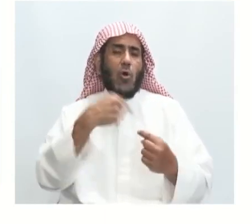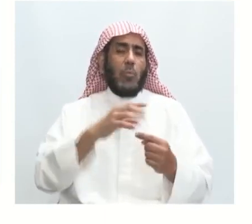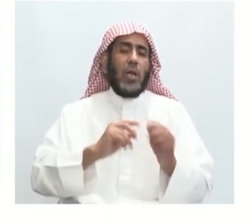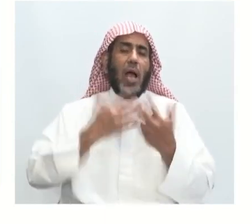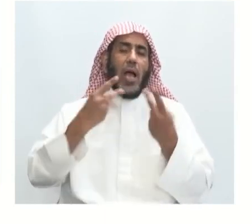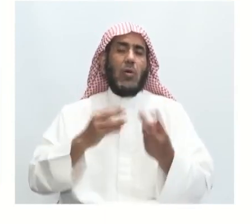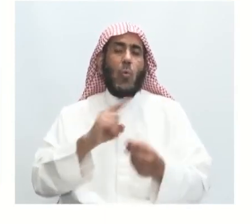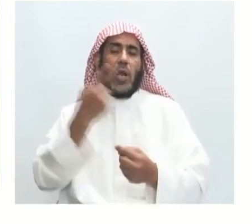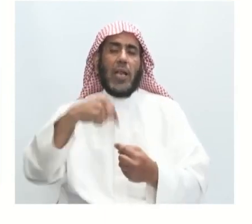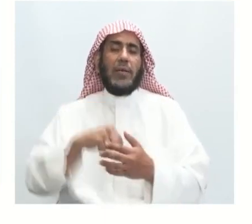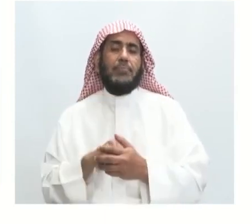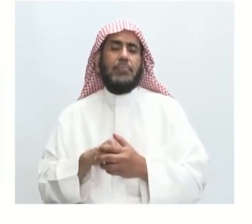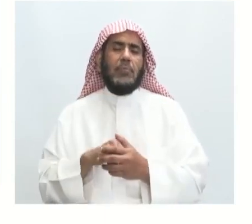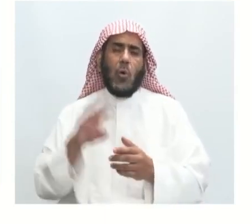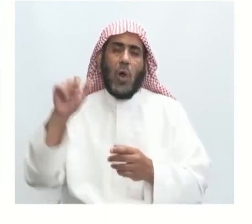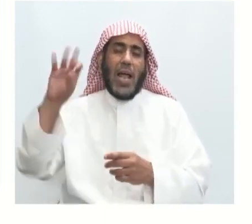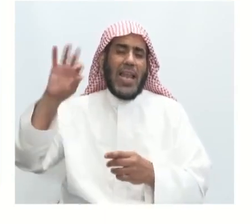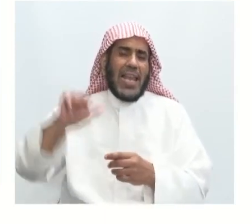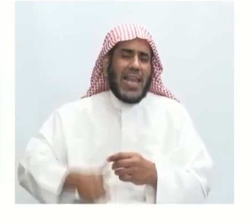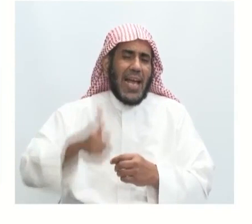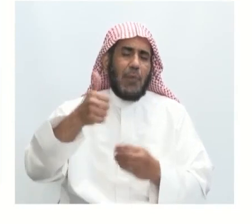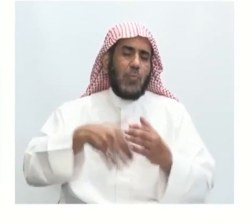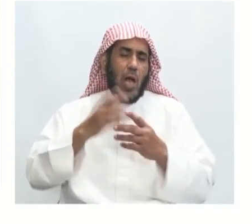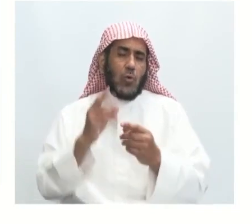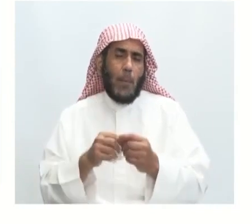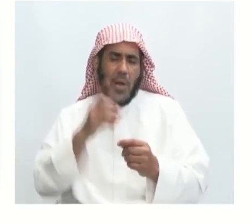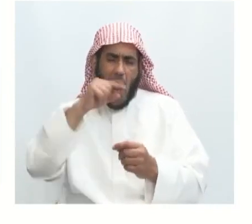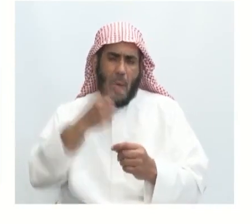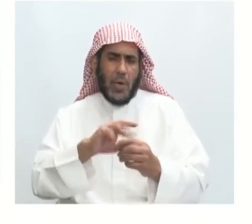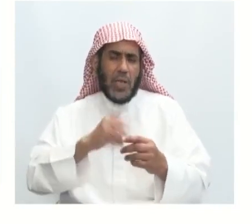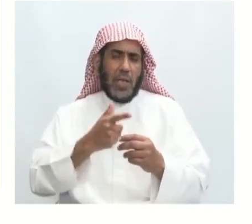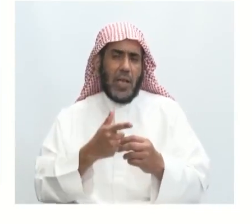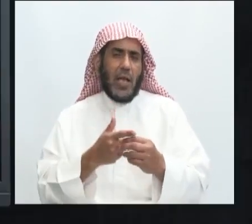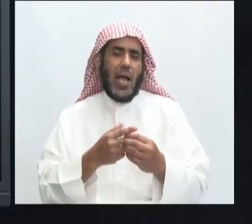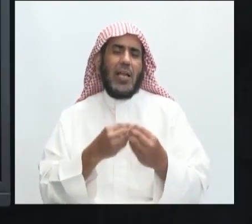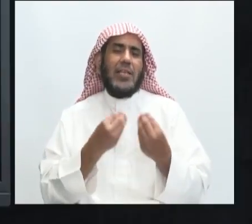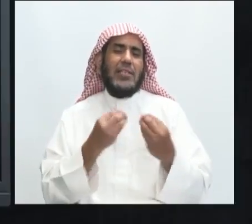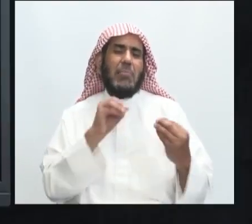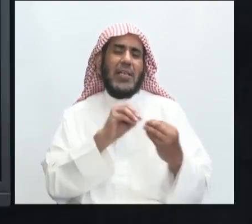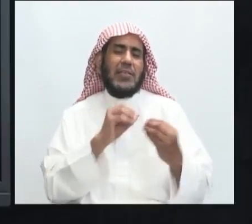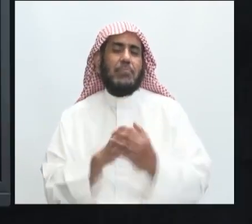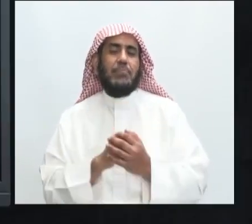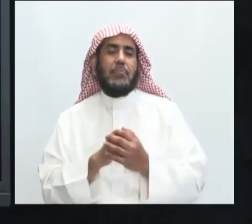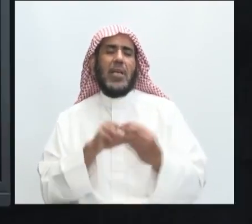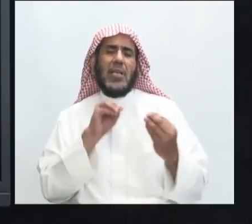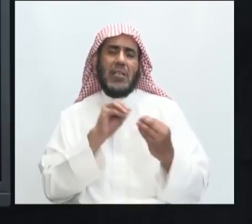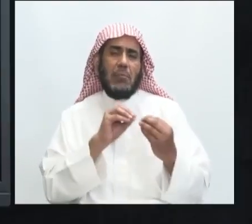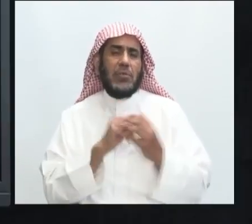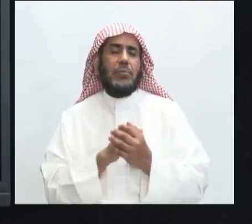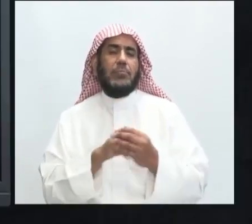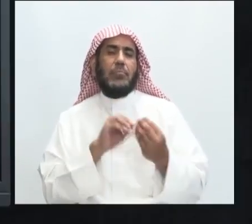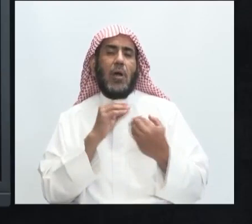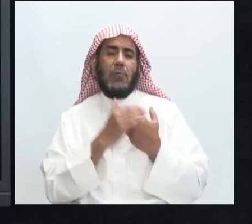ولا ليا وهنا ايضا يخرج من الامر او النهي الى الالتماس الى الالتماس يلتمس منهم